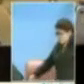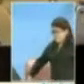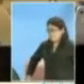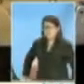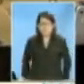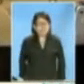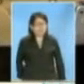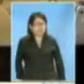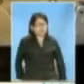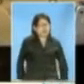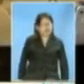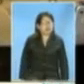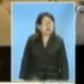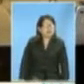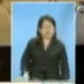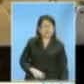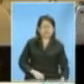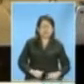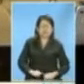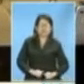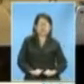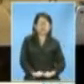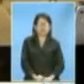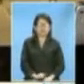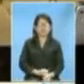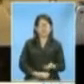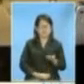เชิญท่านชุมพลเจือใส